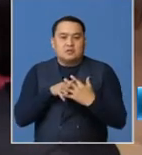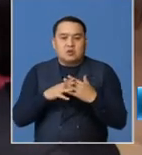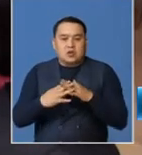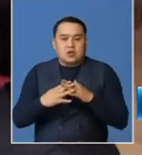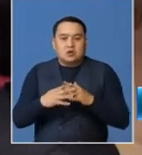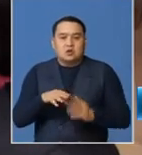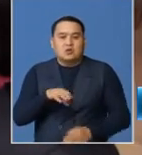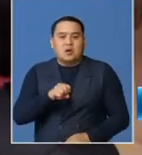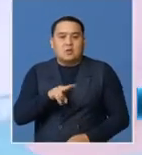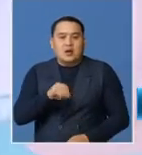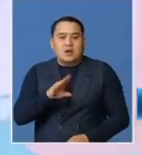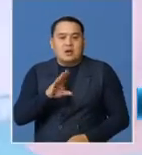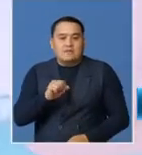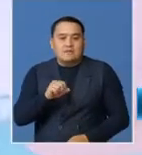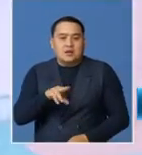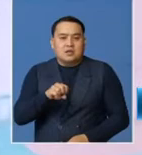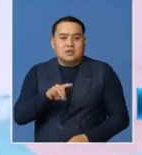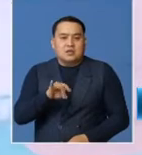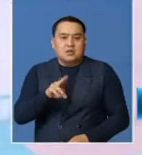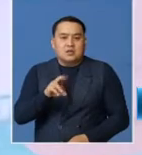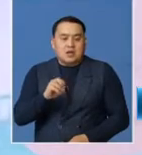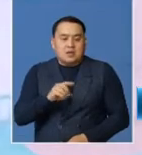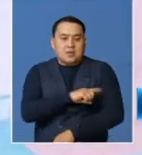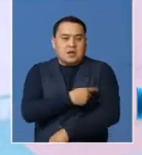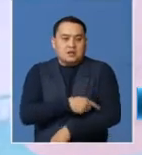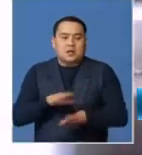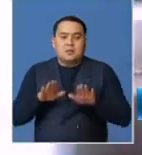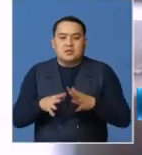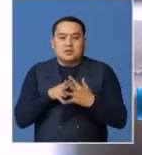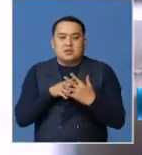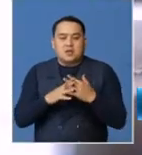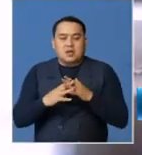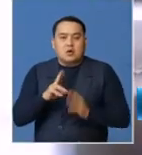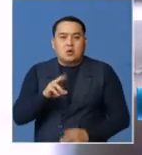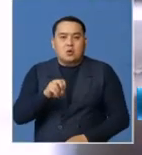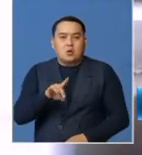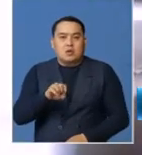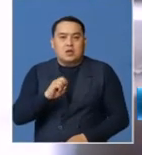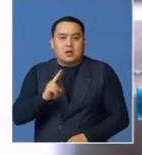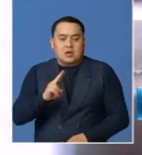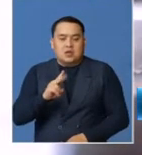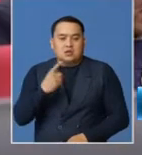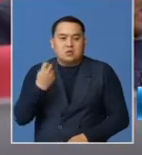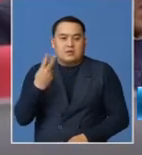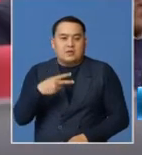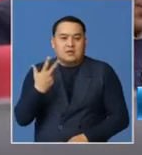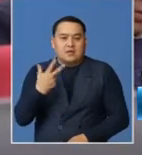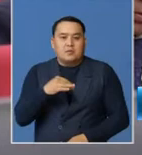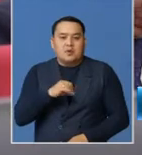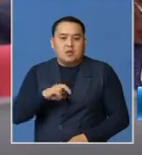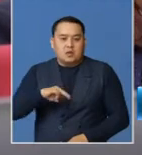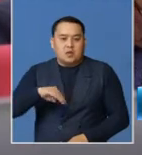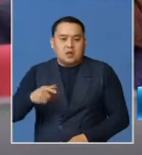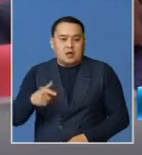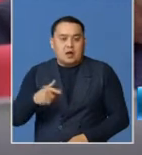Чапаева, Жанадаур, Байсерке, ФАП в селе Коккайнар и медицинского пункта в селе Коктерек на общую сумму 123 миллиона тенге. Также